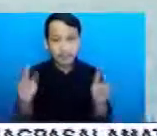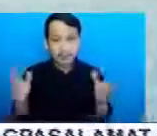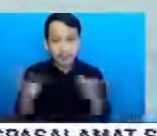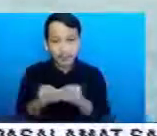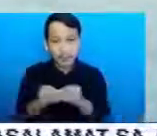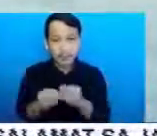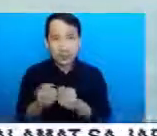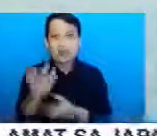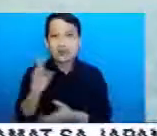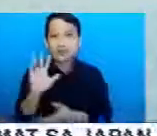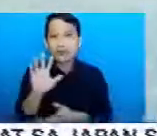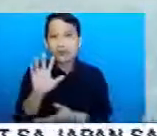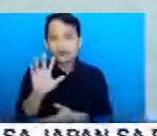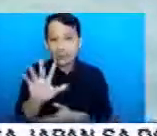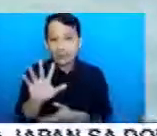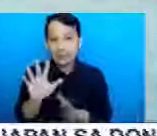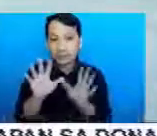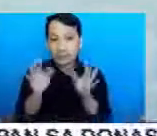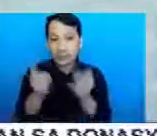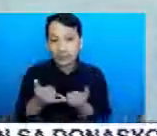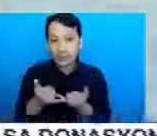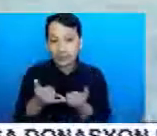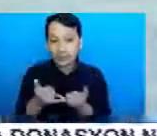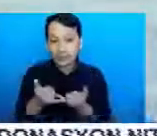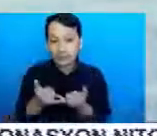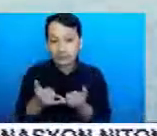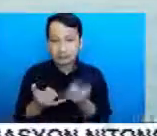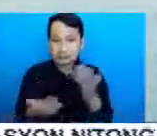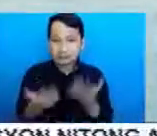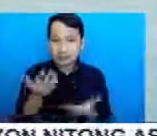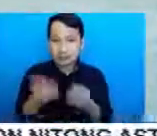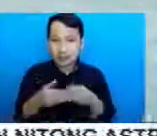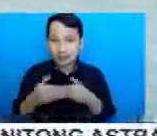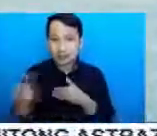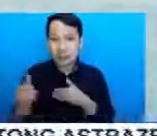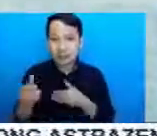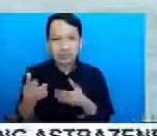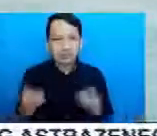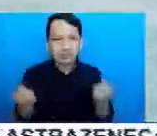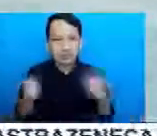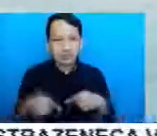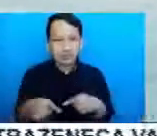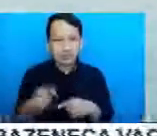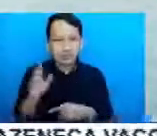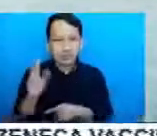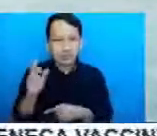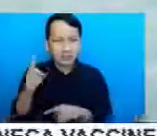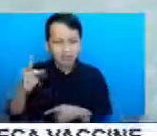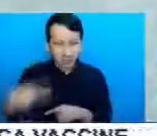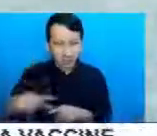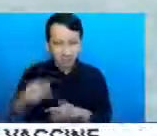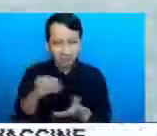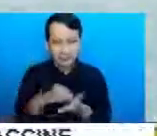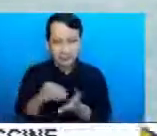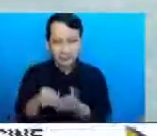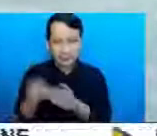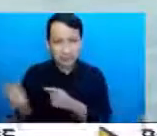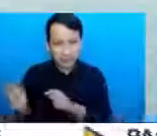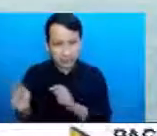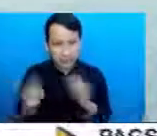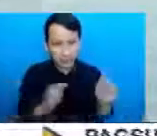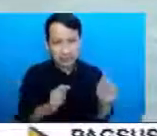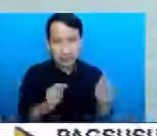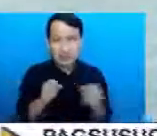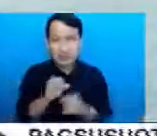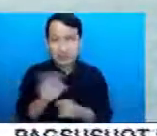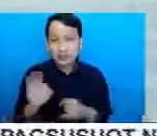patuloy na pag-aalboroto ng Bulkang Taal, wala pa ni isa sa mga evacuee yung nagpupositibo sa COVID-19. At dahil